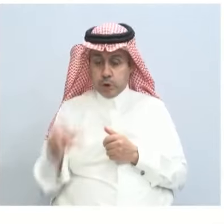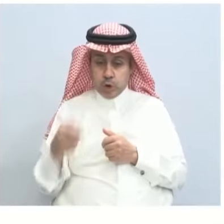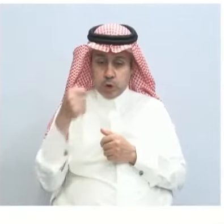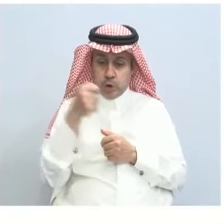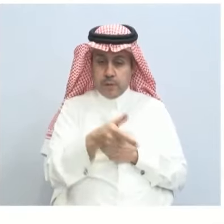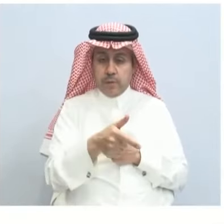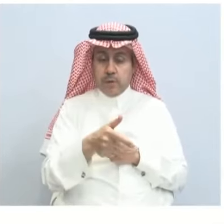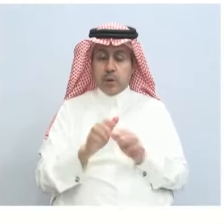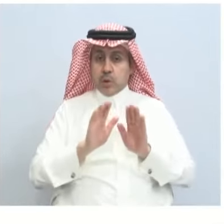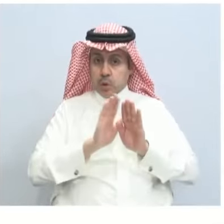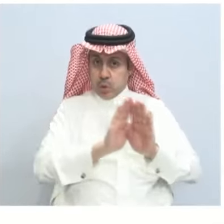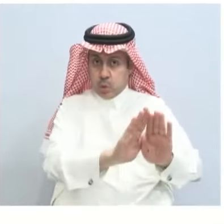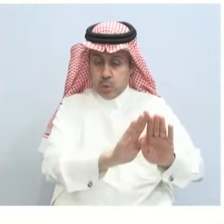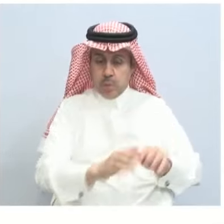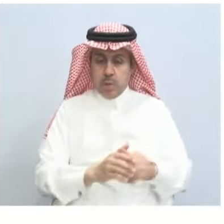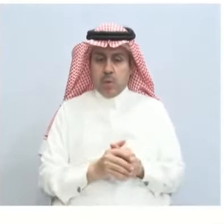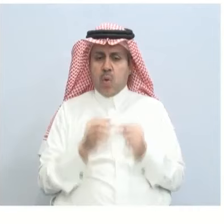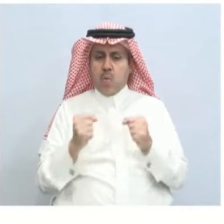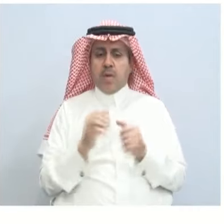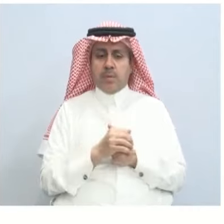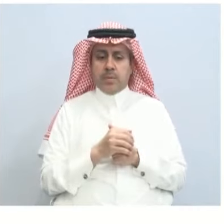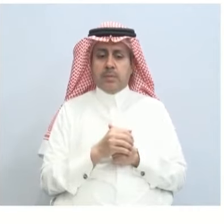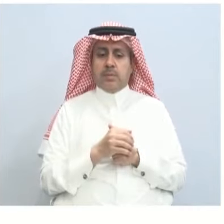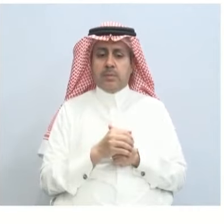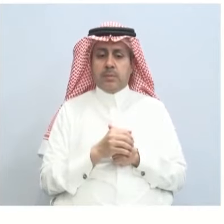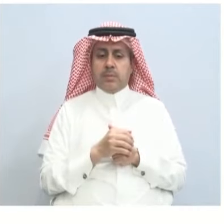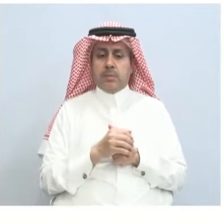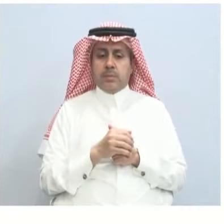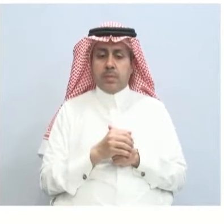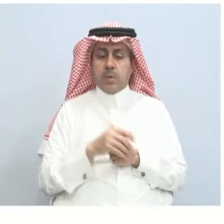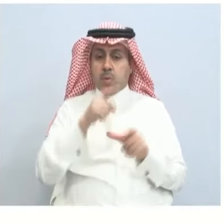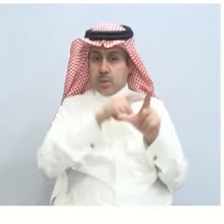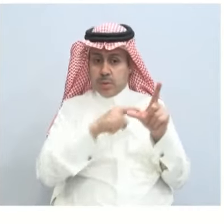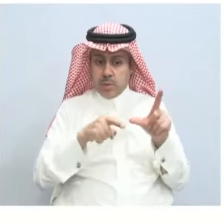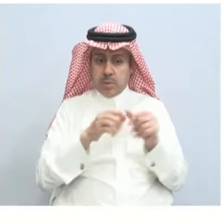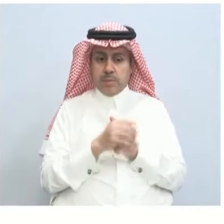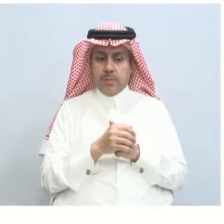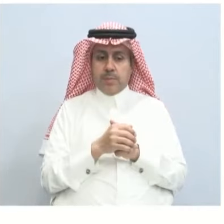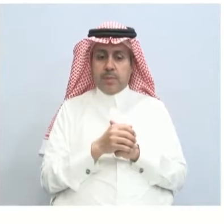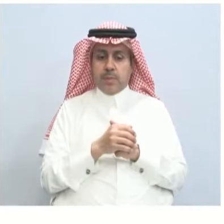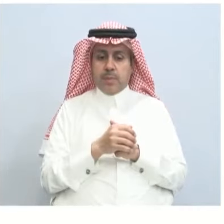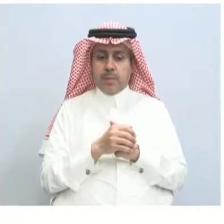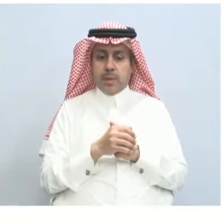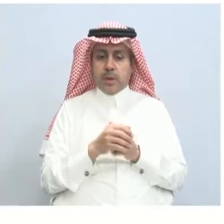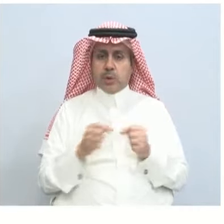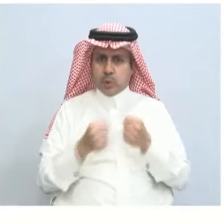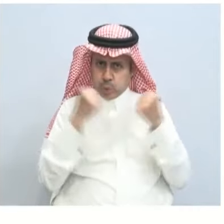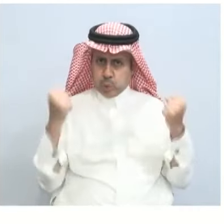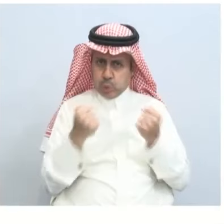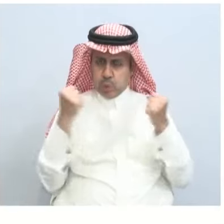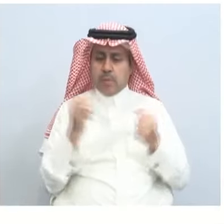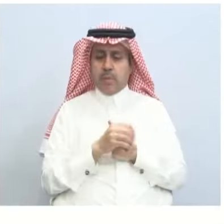قاللك يدفع شخص صندوق على الارض بقوه ثابته اذا اعطاني قوه وزاويه اوجد الشغل المبذول